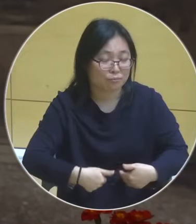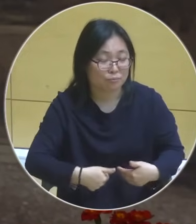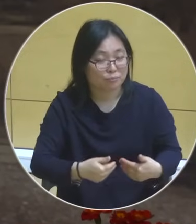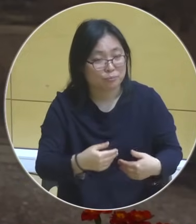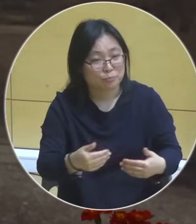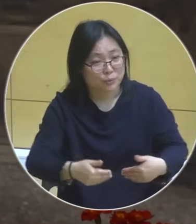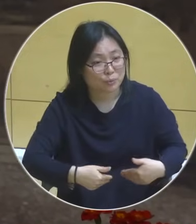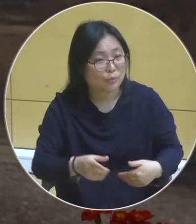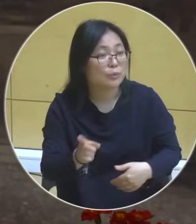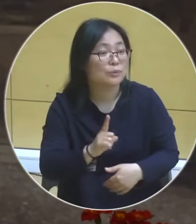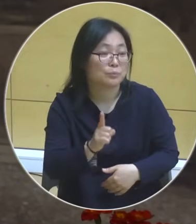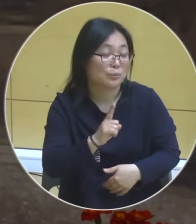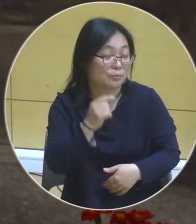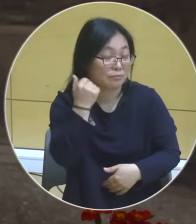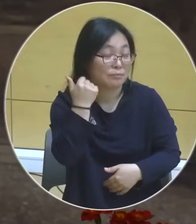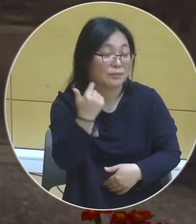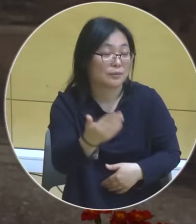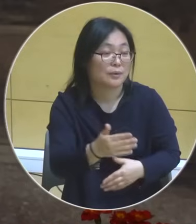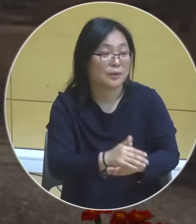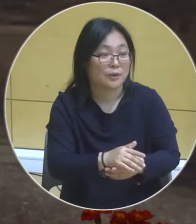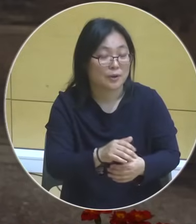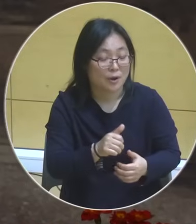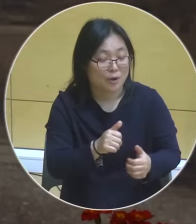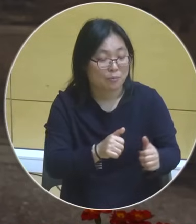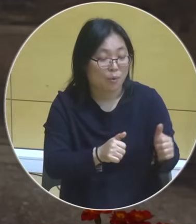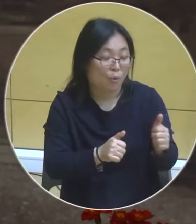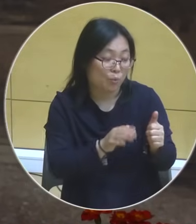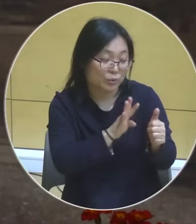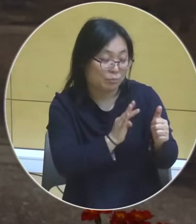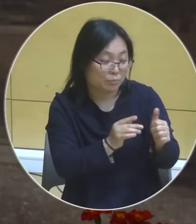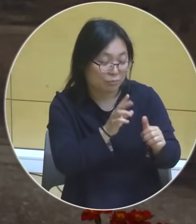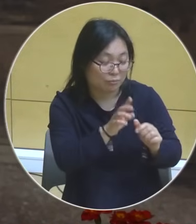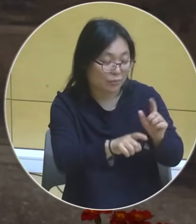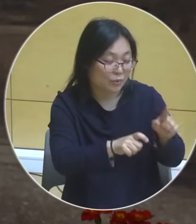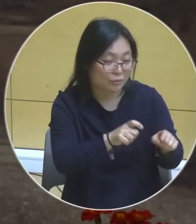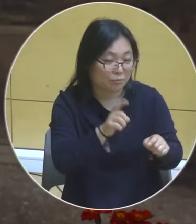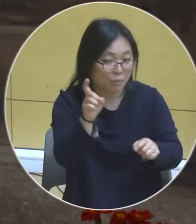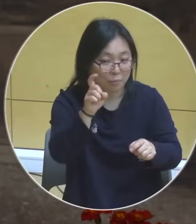필요하겠습니까? 우리가 50보 100보 똑같지 않습니까?